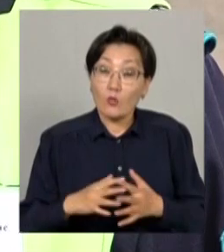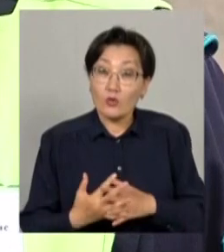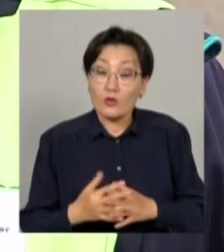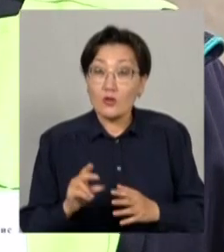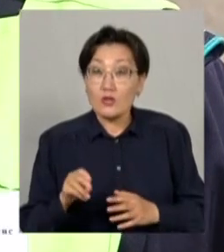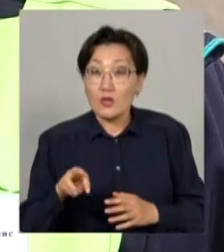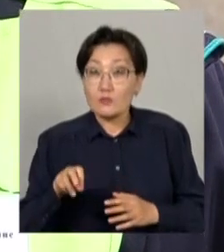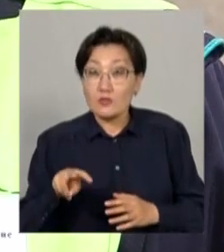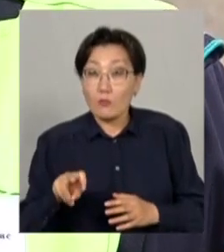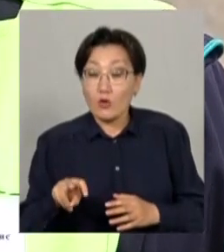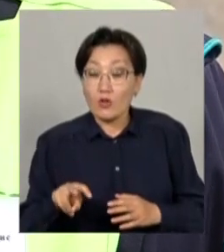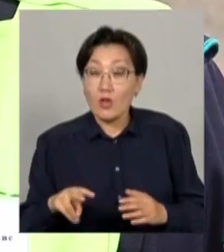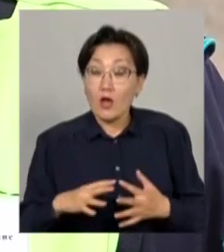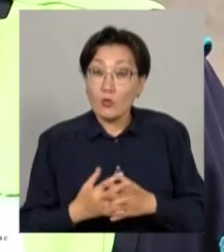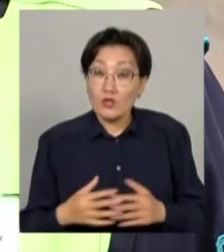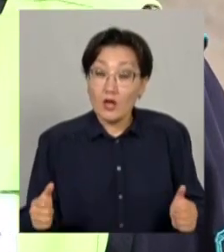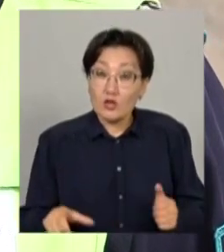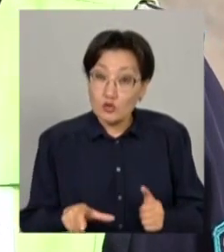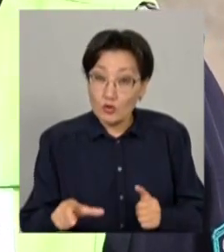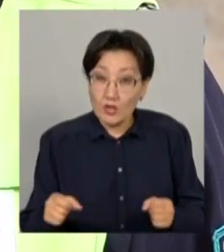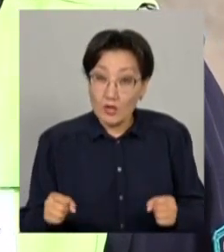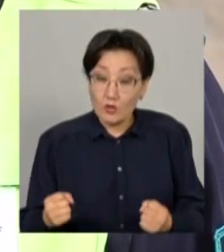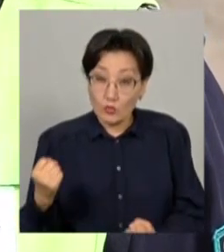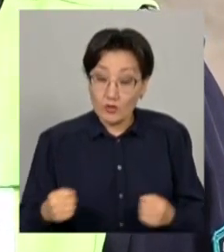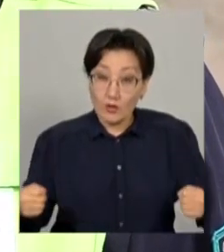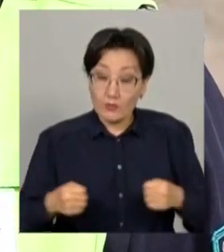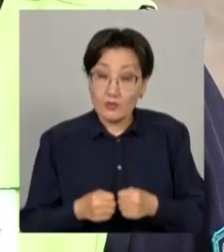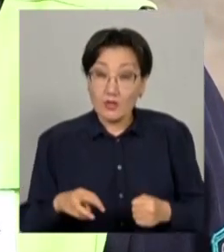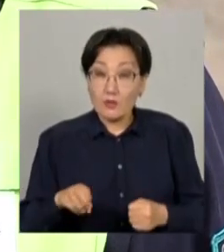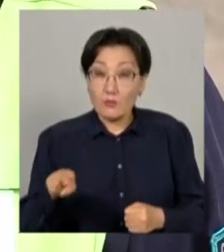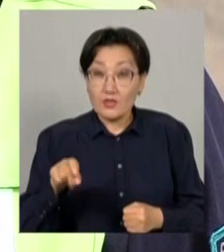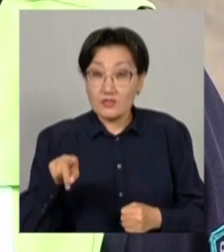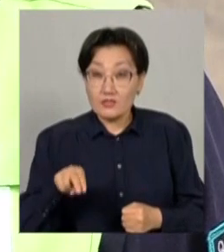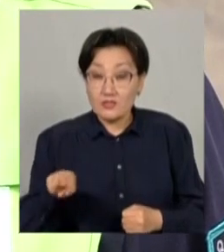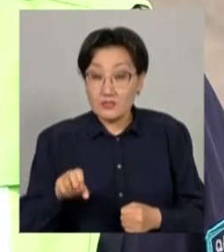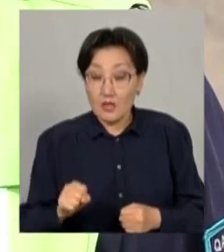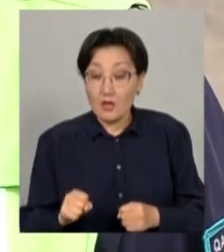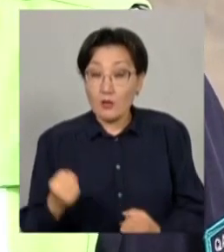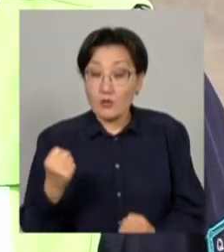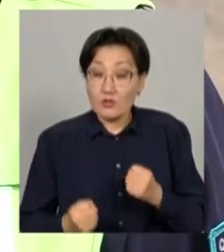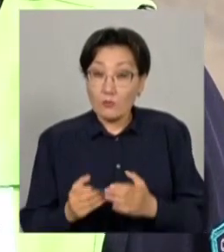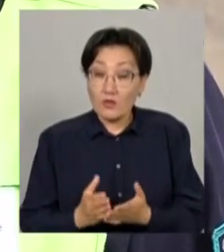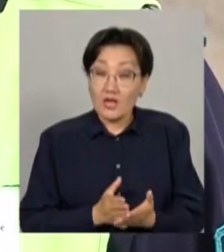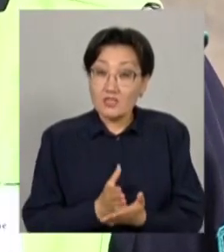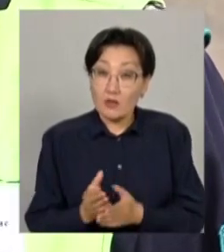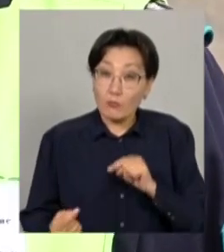ауылының жолында көлік апаты болды. Мазда автокөлігін жүргізуші қарсы бағытқа шығып кетіп,